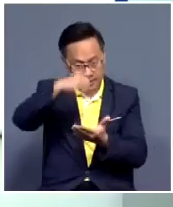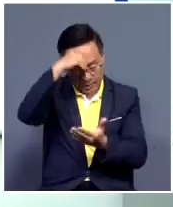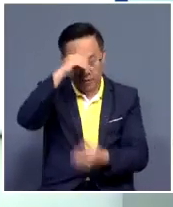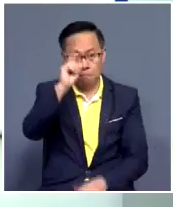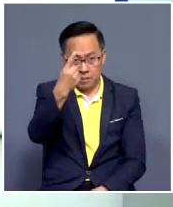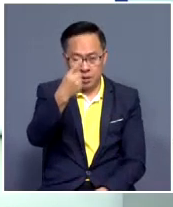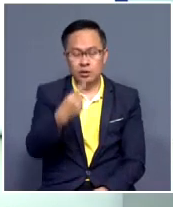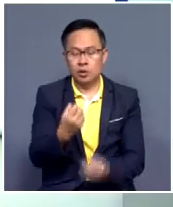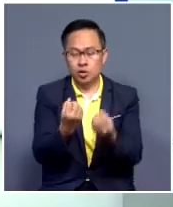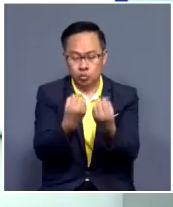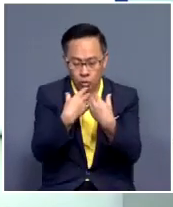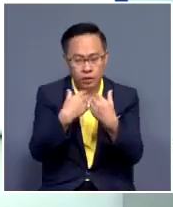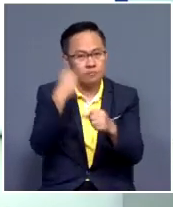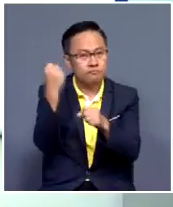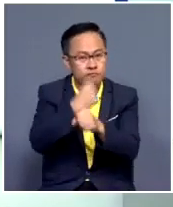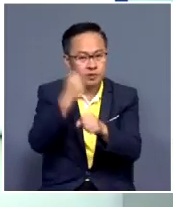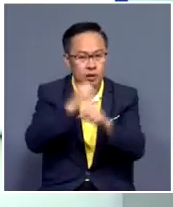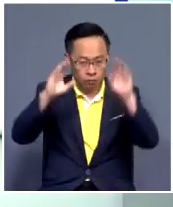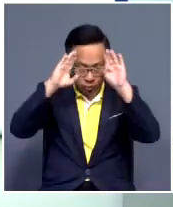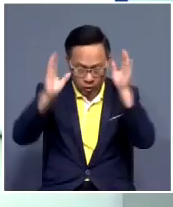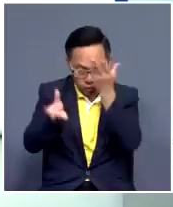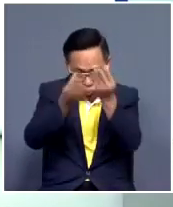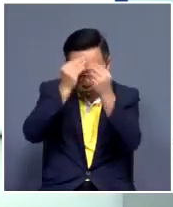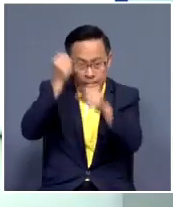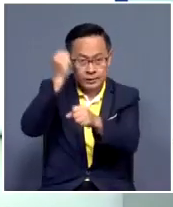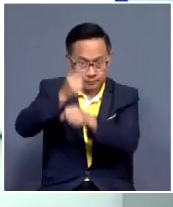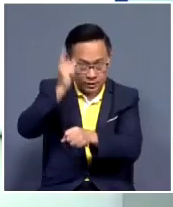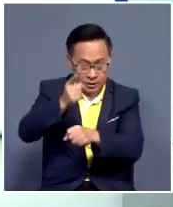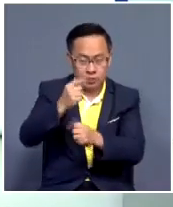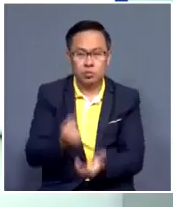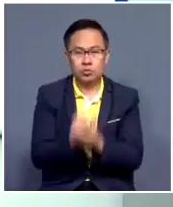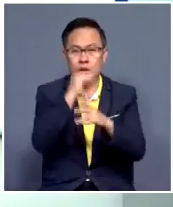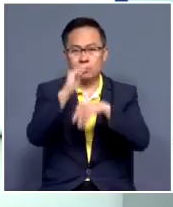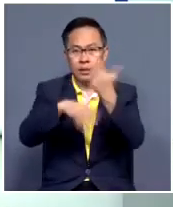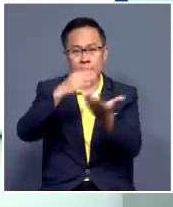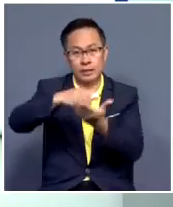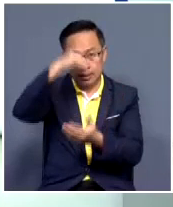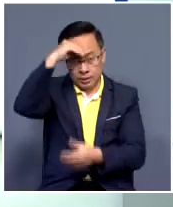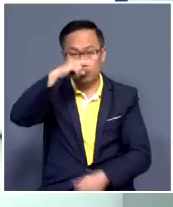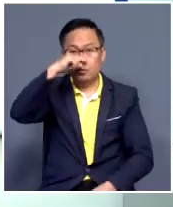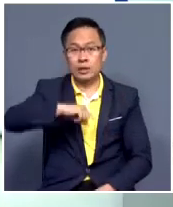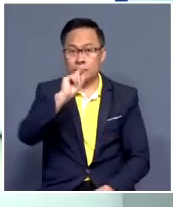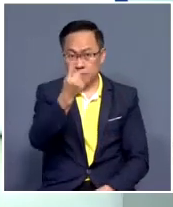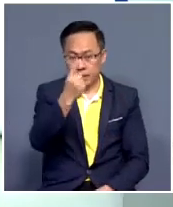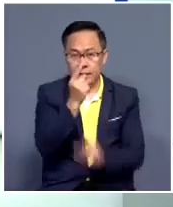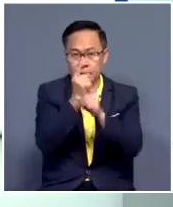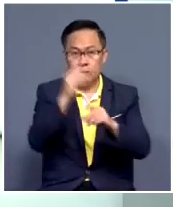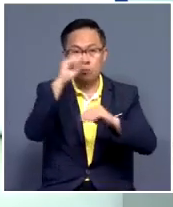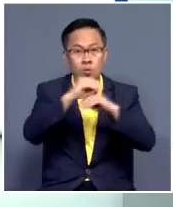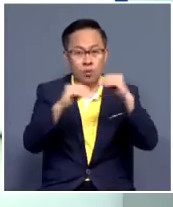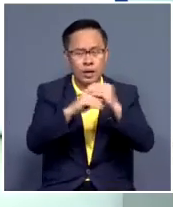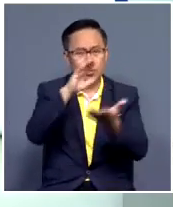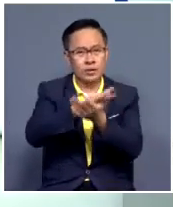ที่มาจากประสบการณ์จริงค่ะเป็นรูปแบบการเรียนการสอนแบบใหม่เพื่อยกระดับคุณภาพการศึกษาของประเทศไทยนะคะภายใต้โครงการผลิ